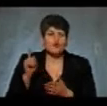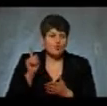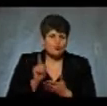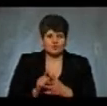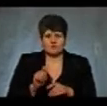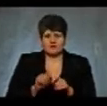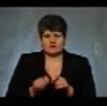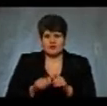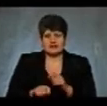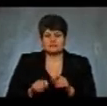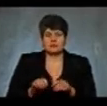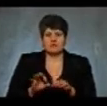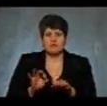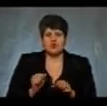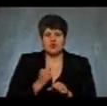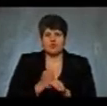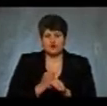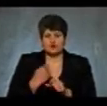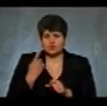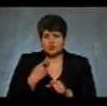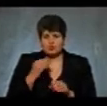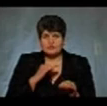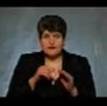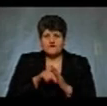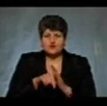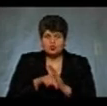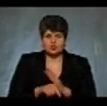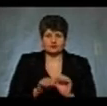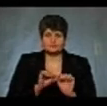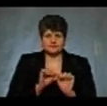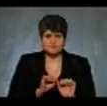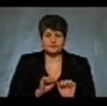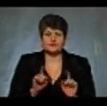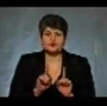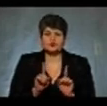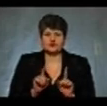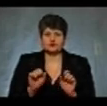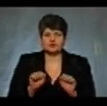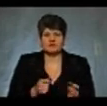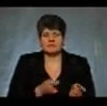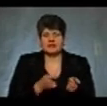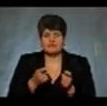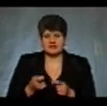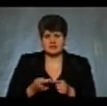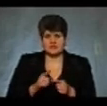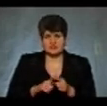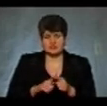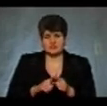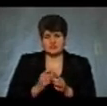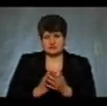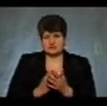перевіряються інспекцією по роботі з особовим складом, внутрішньою безпекою щодо можливого перевезення таких боєприпасів,